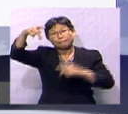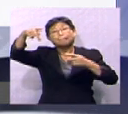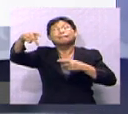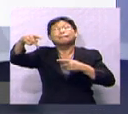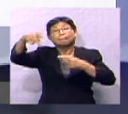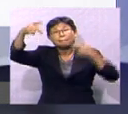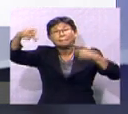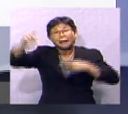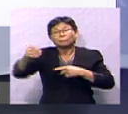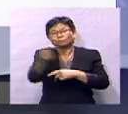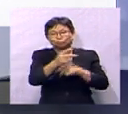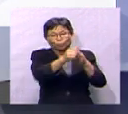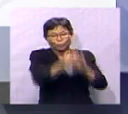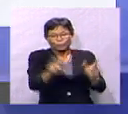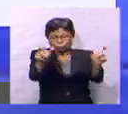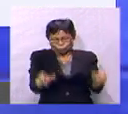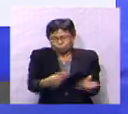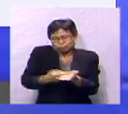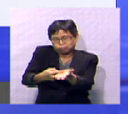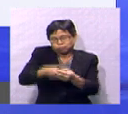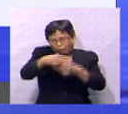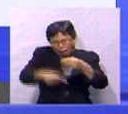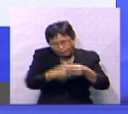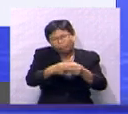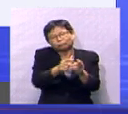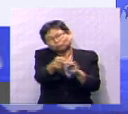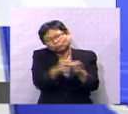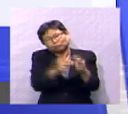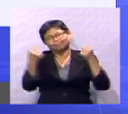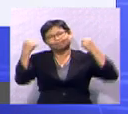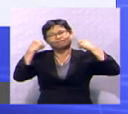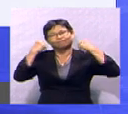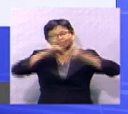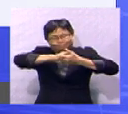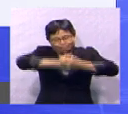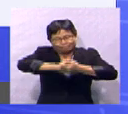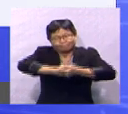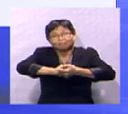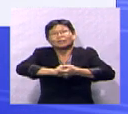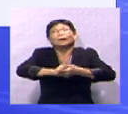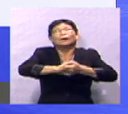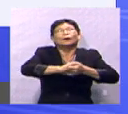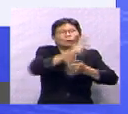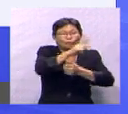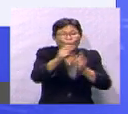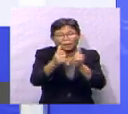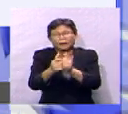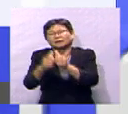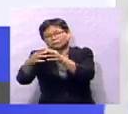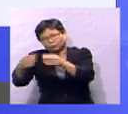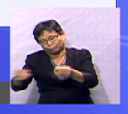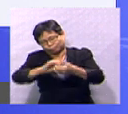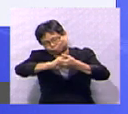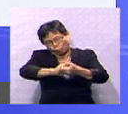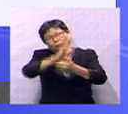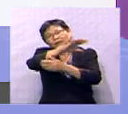kenyataannya berkata kedua-dua pemimpin sempat berbincang berkaitan usaha mengukuhkan hubungan dua hala antara Kuala Lumpur dan Tokyo.